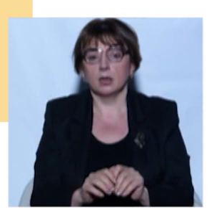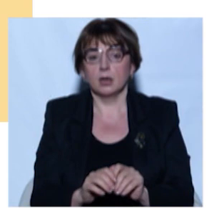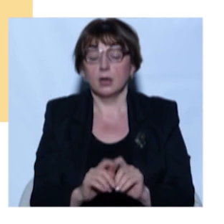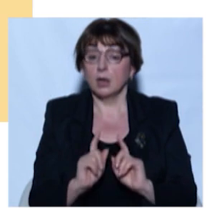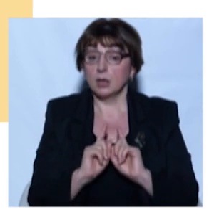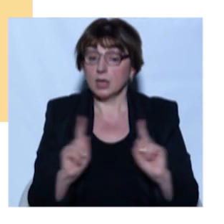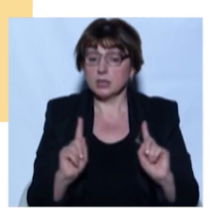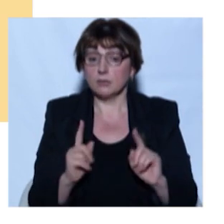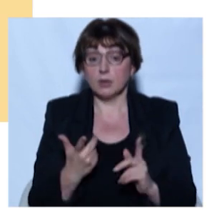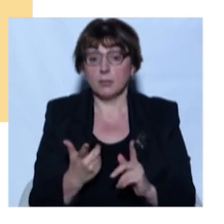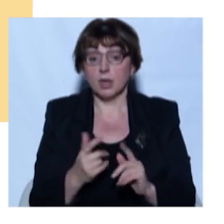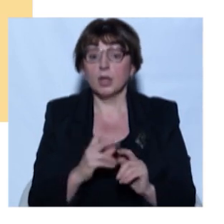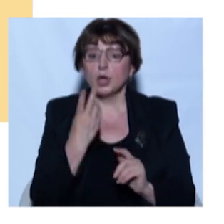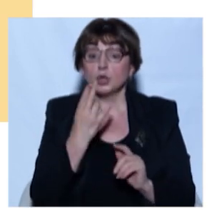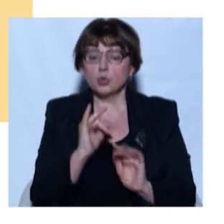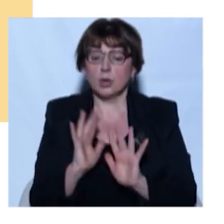გასაკვირია, მაგრამ